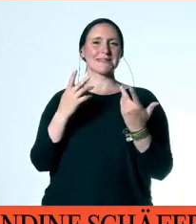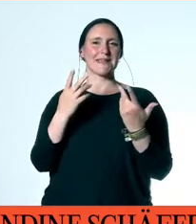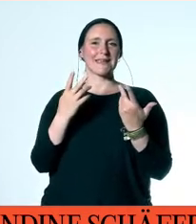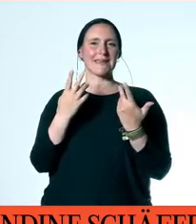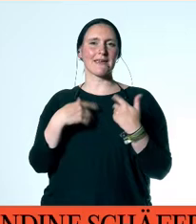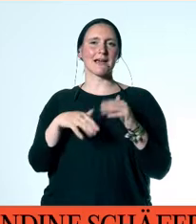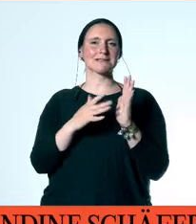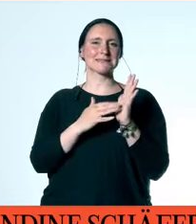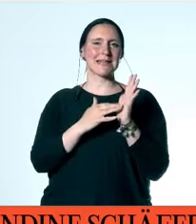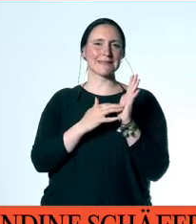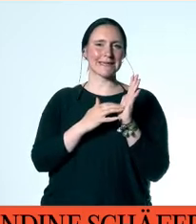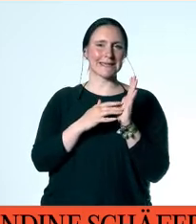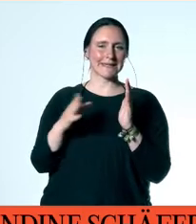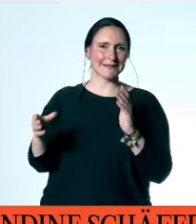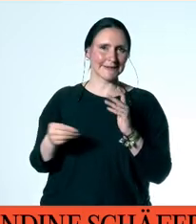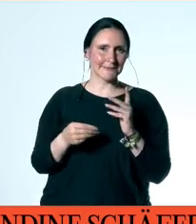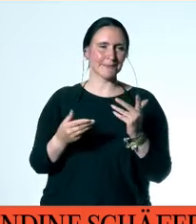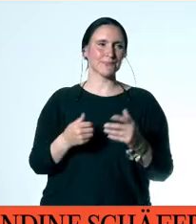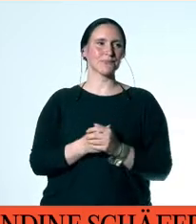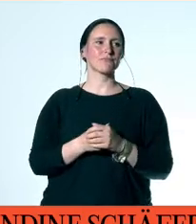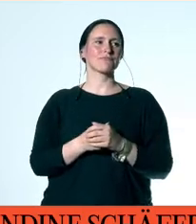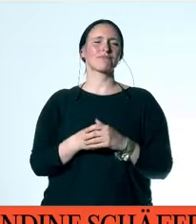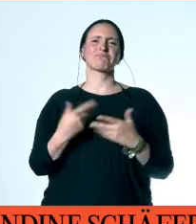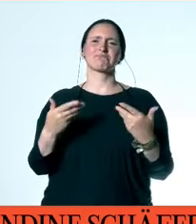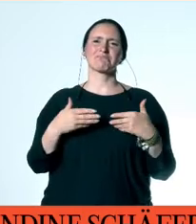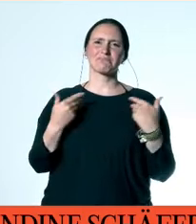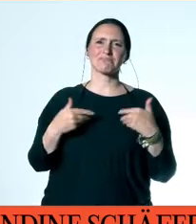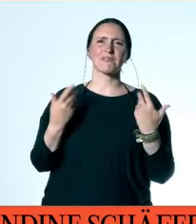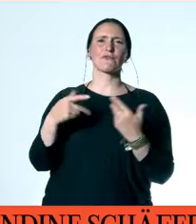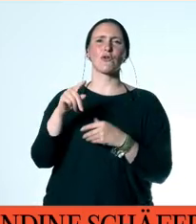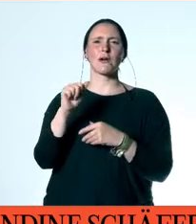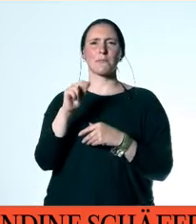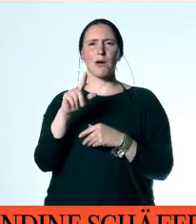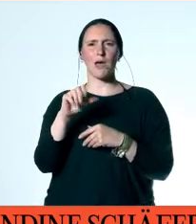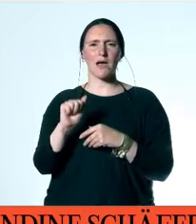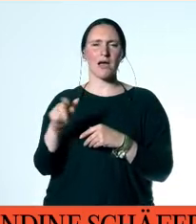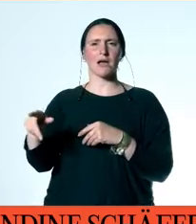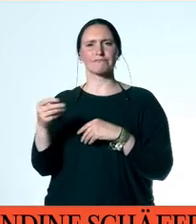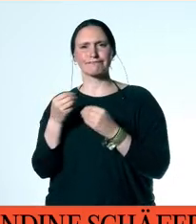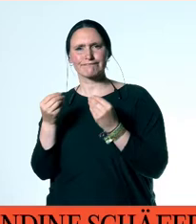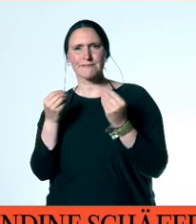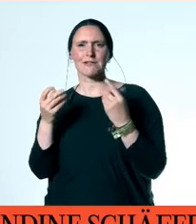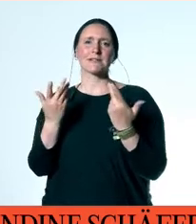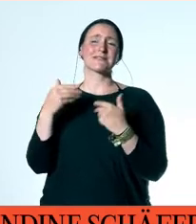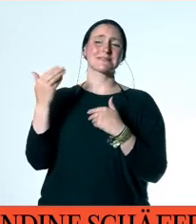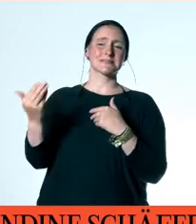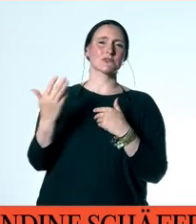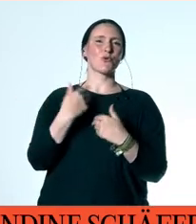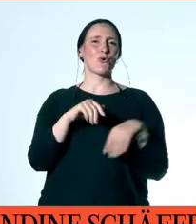Ich bin eine große Freundin von Marea und